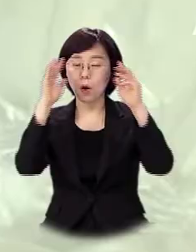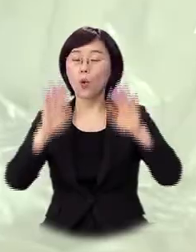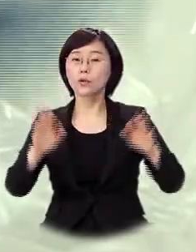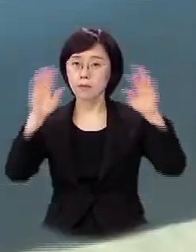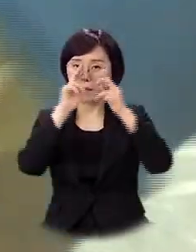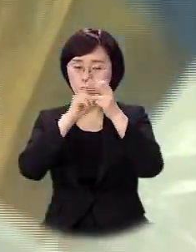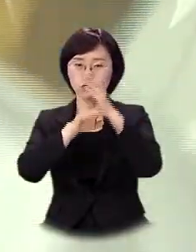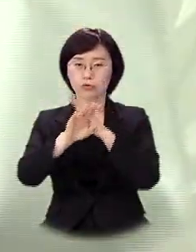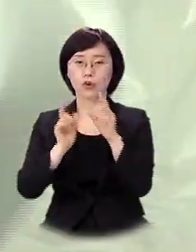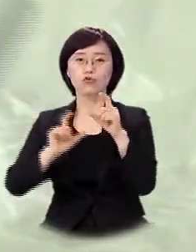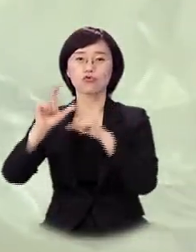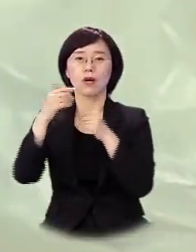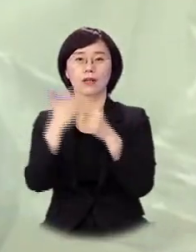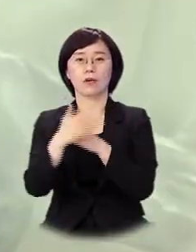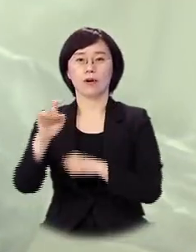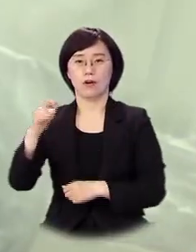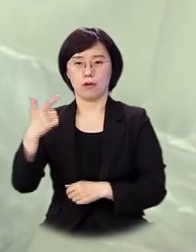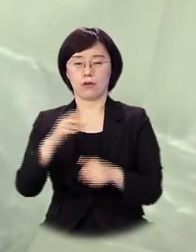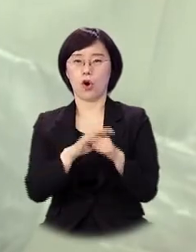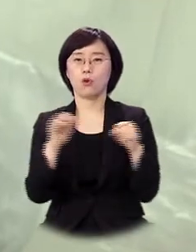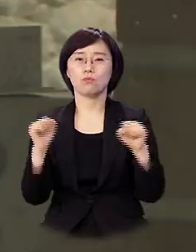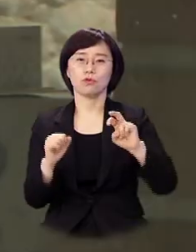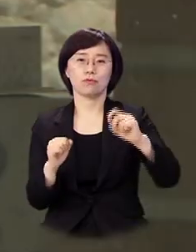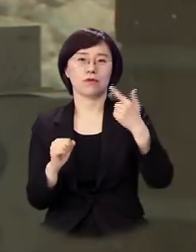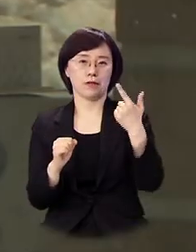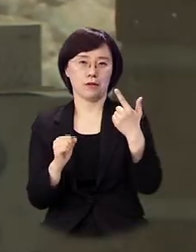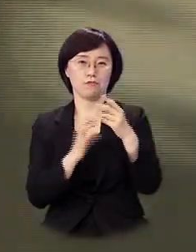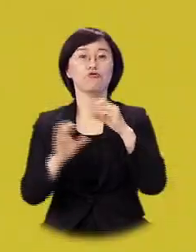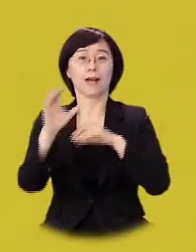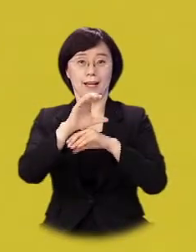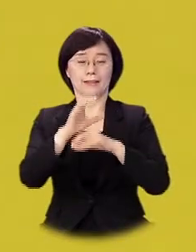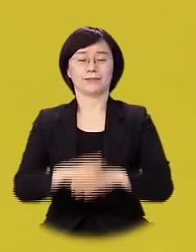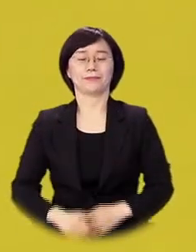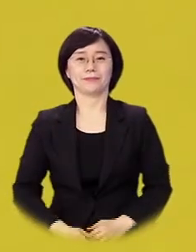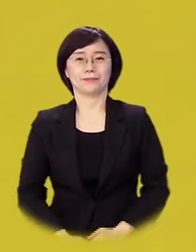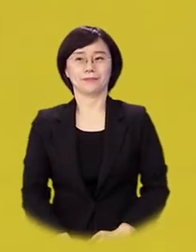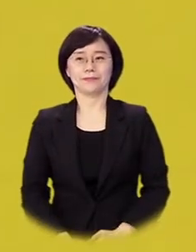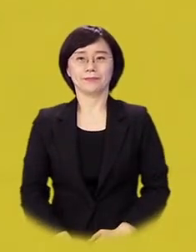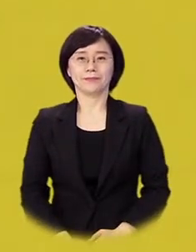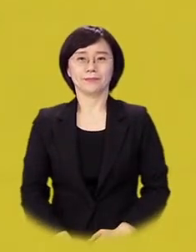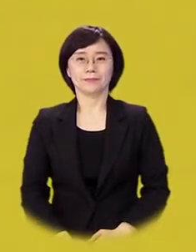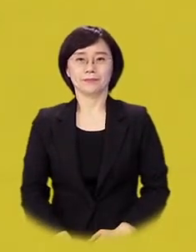확진자는 대구 16명, 경북 26명입니다. TBC 박정입니다.